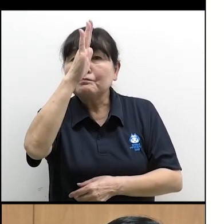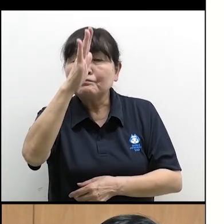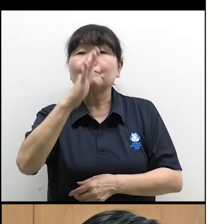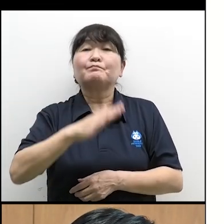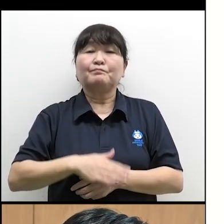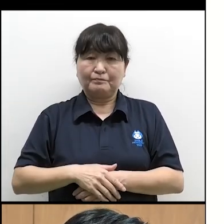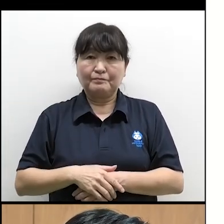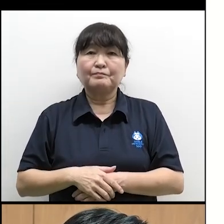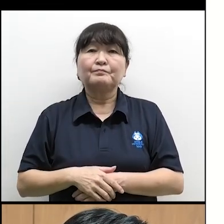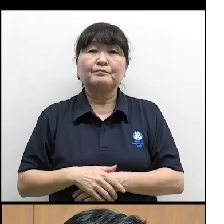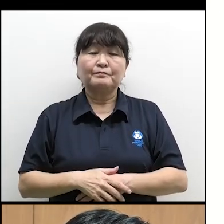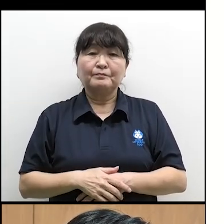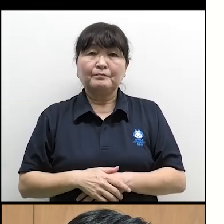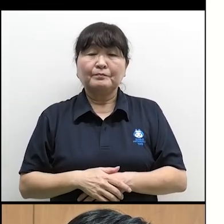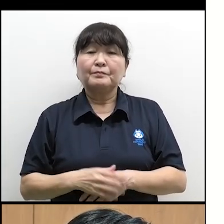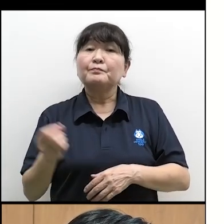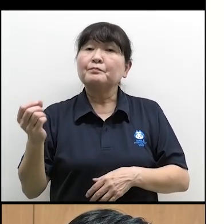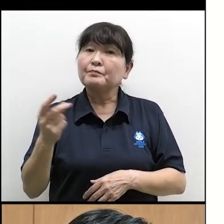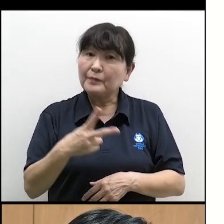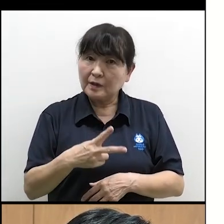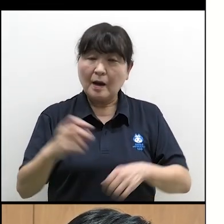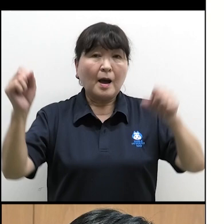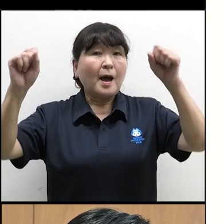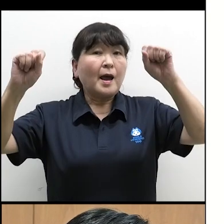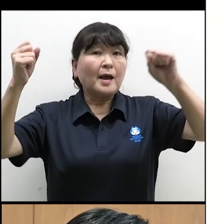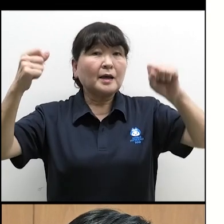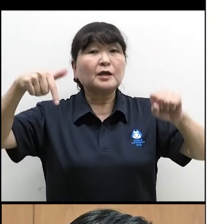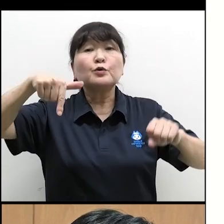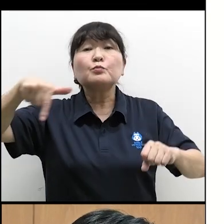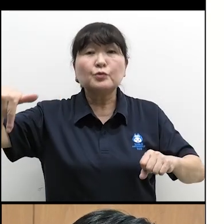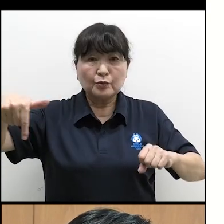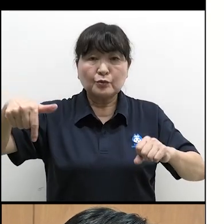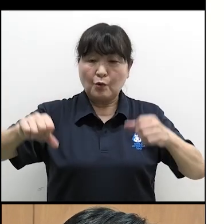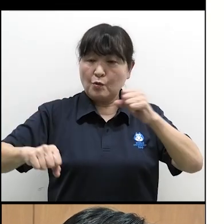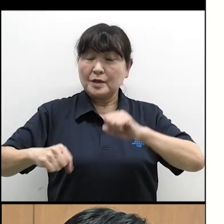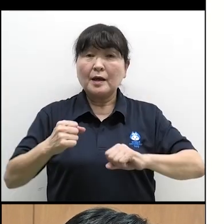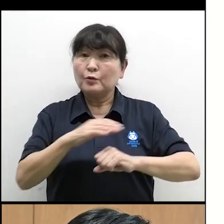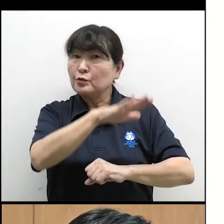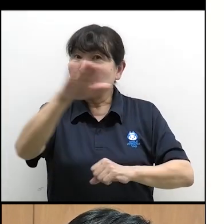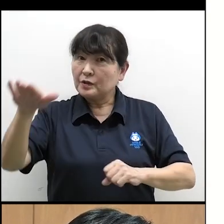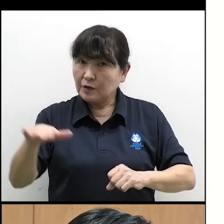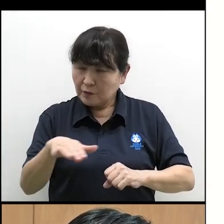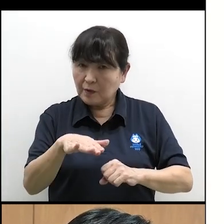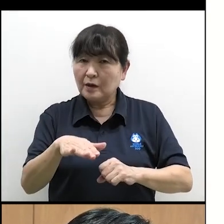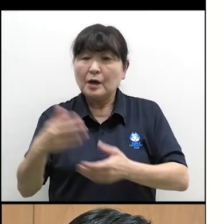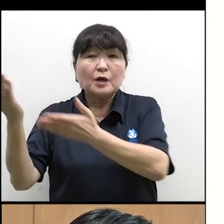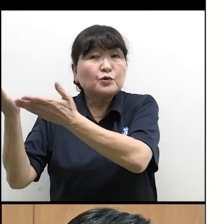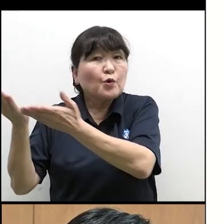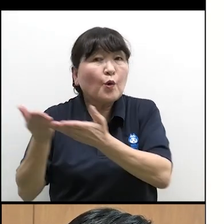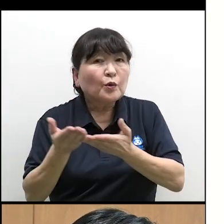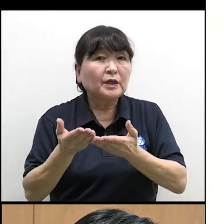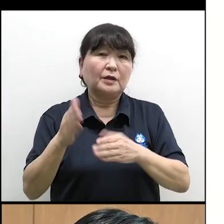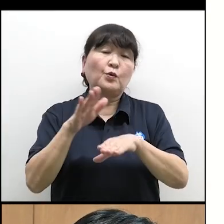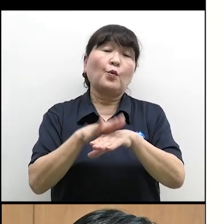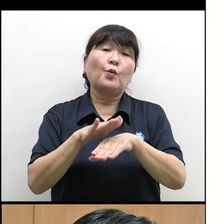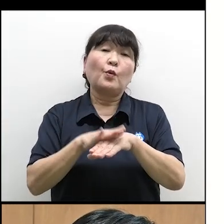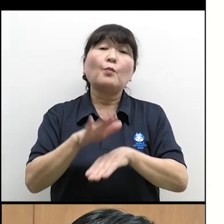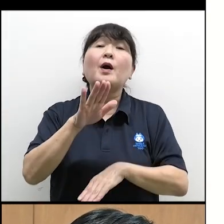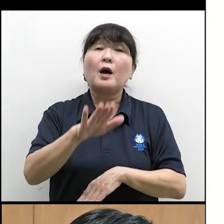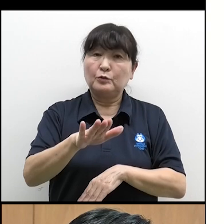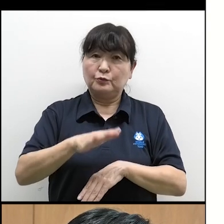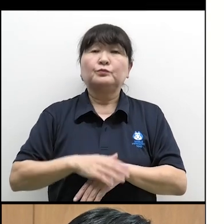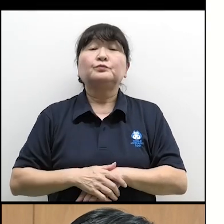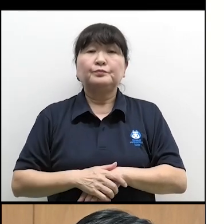たします。また演劇部の生徒については別枠で招待をする予定としております。